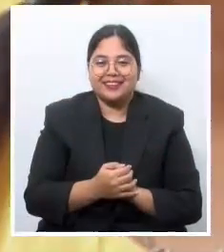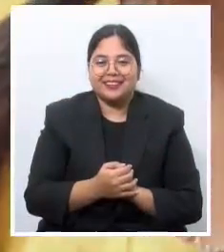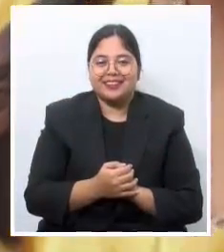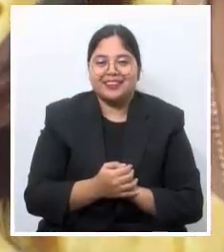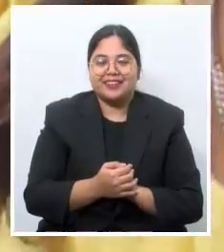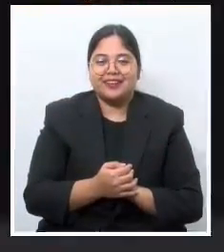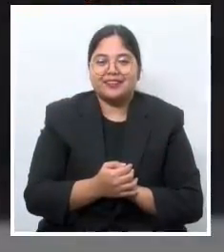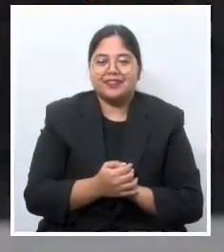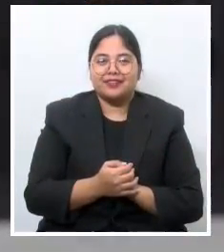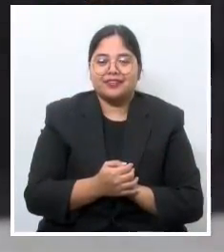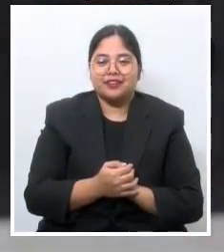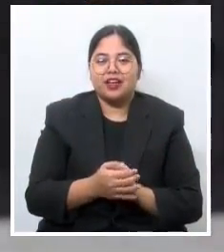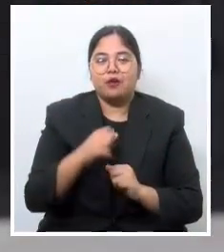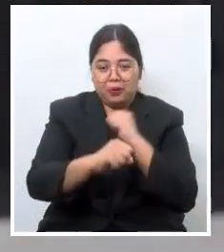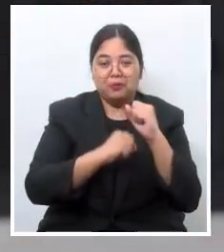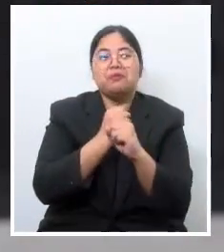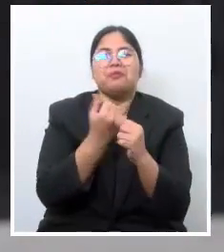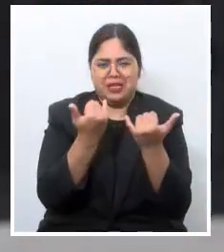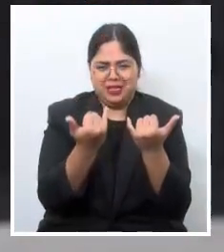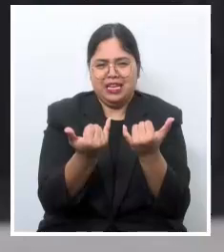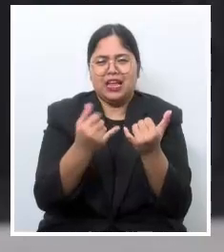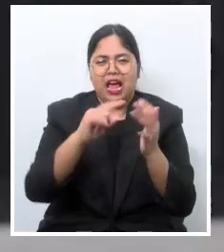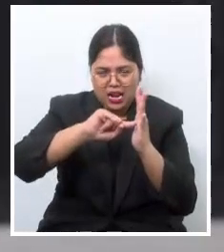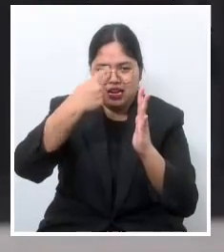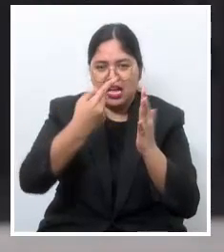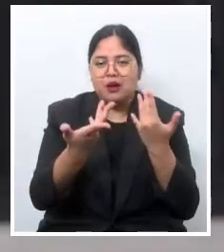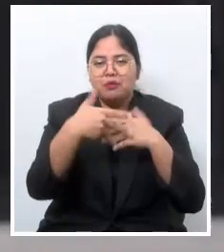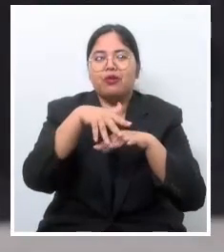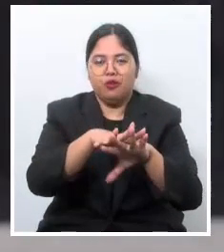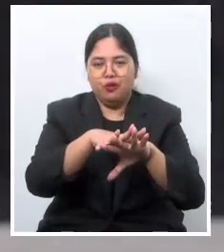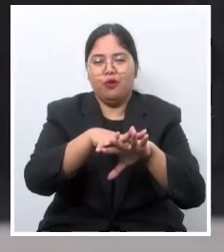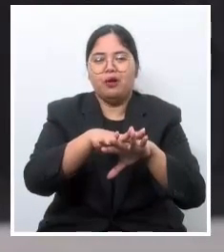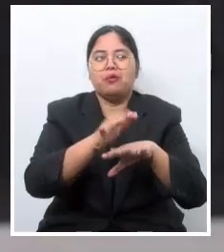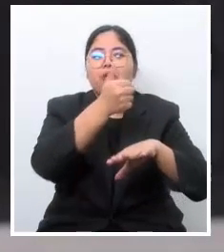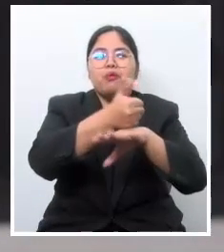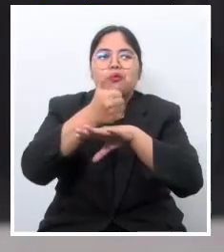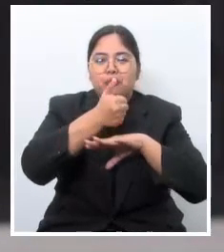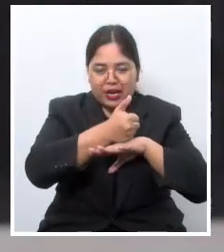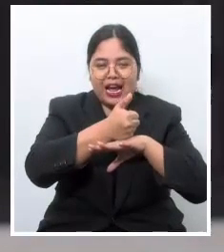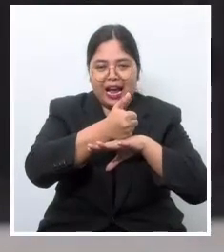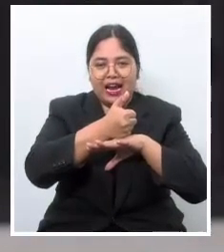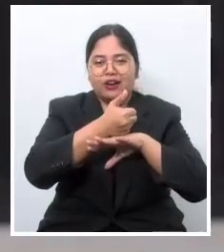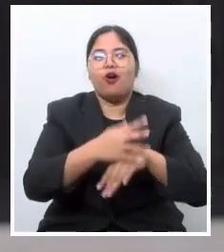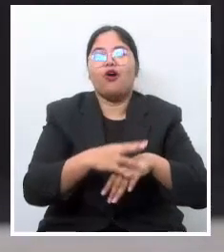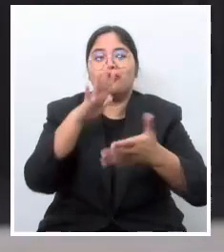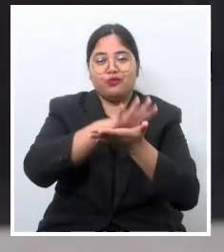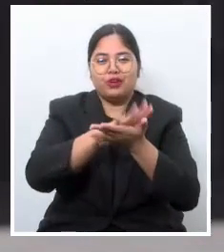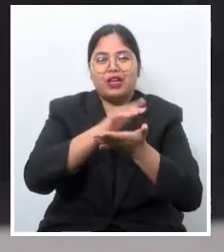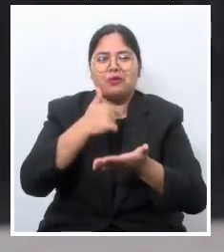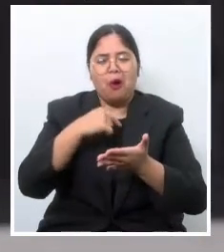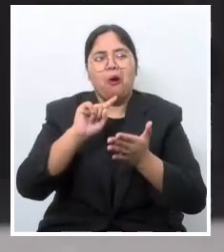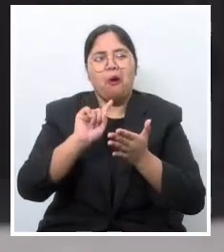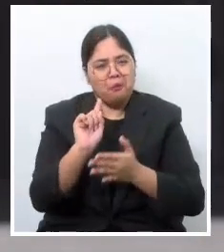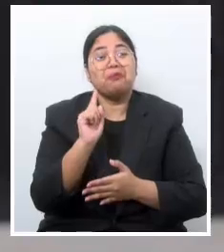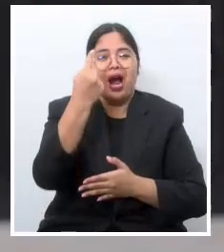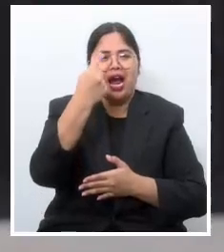เรียนปีนี้เป็นปีแรกนะคะที่ได้เข้าร่วมการประชุมผู้บริหารไทยรัฐทั่วประเทศนะคะอ่าในฐานะน้องใหม่นะ